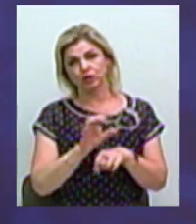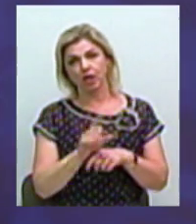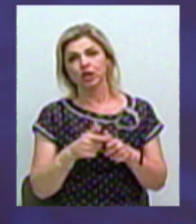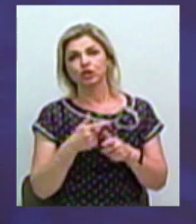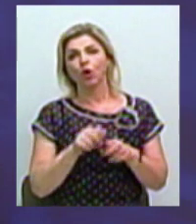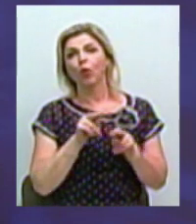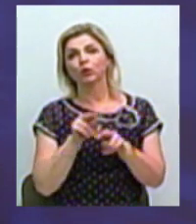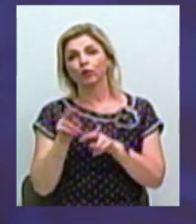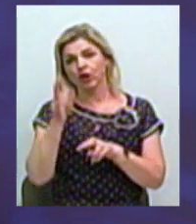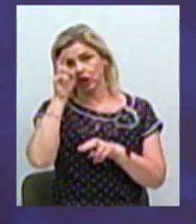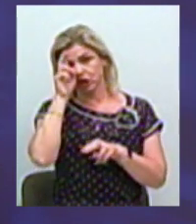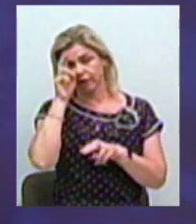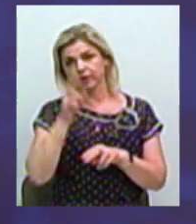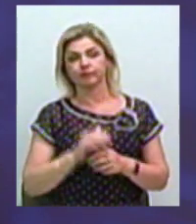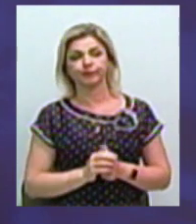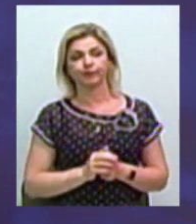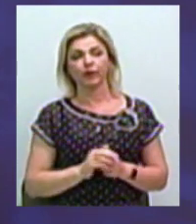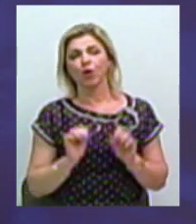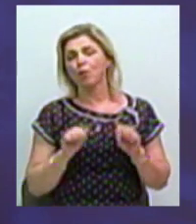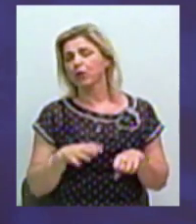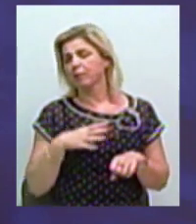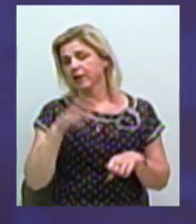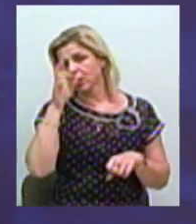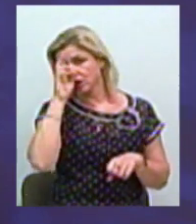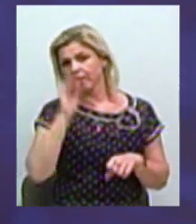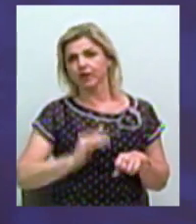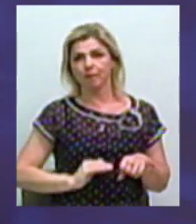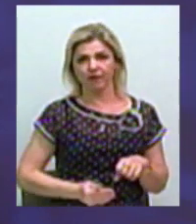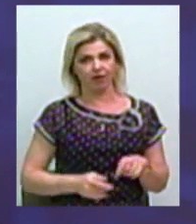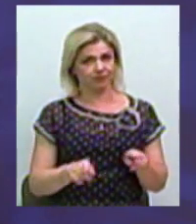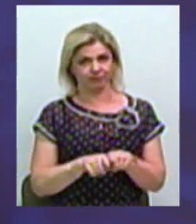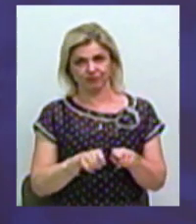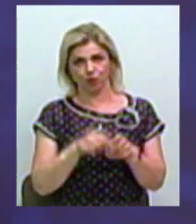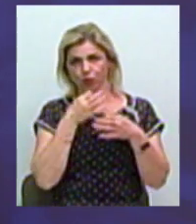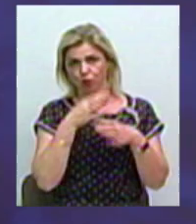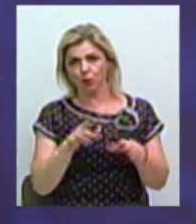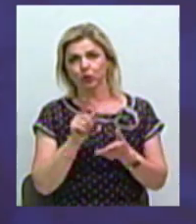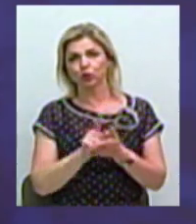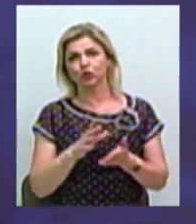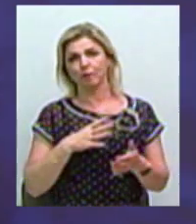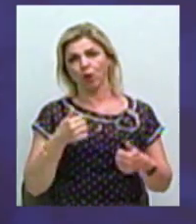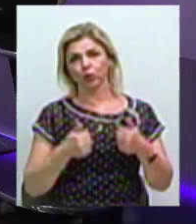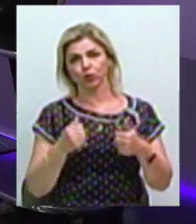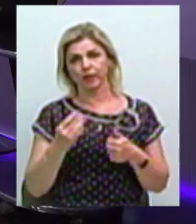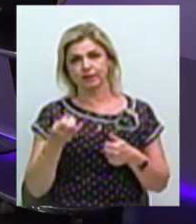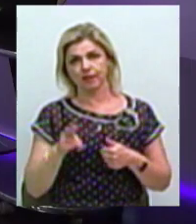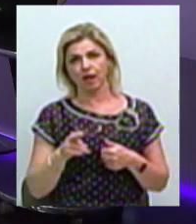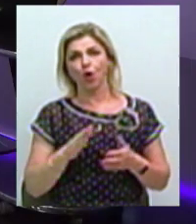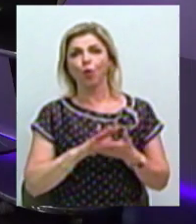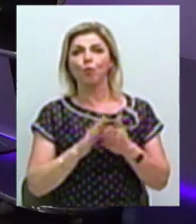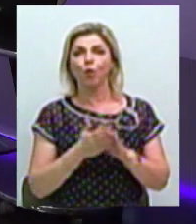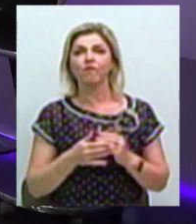контролювати державні? Це може бути будь-які і державний, і приватний, для того повинна бути конкуренція. А умови для державних і